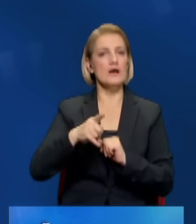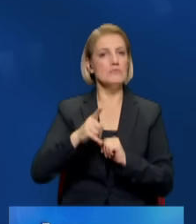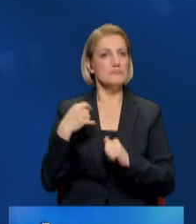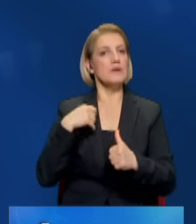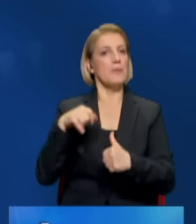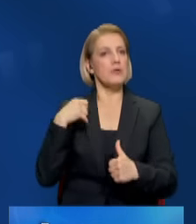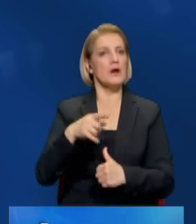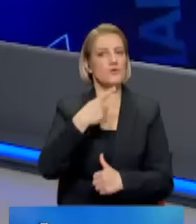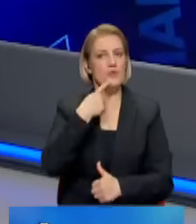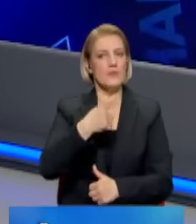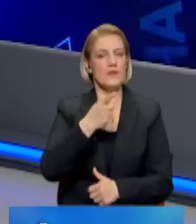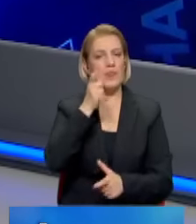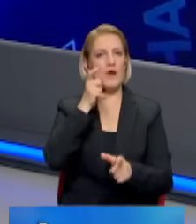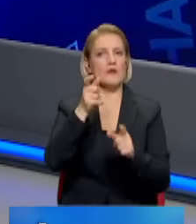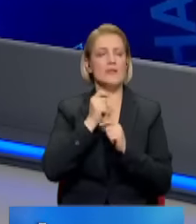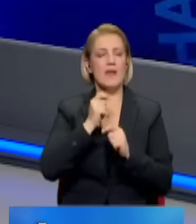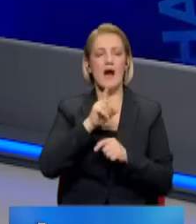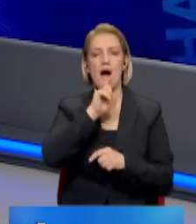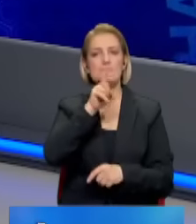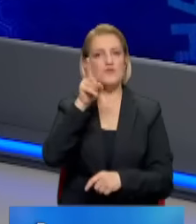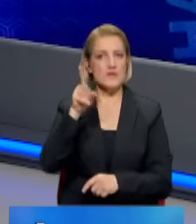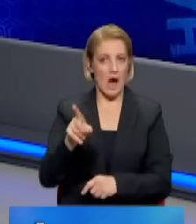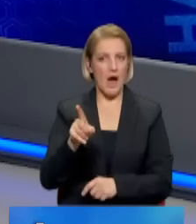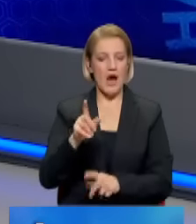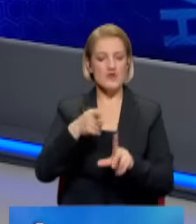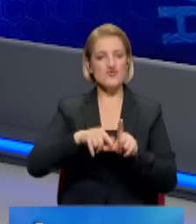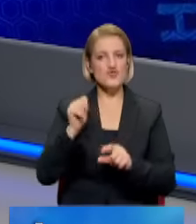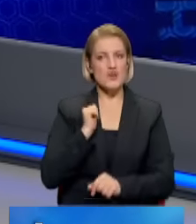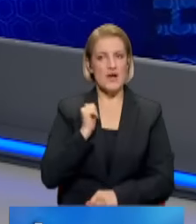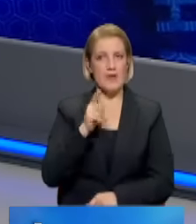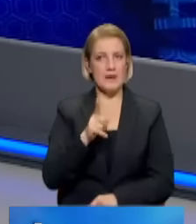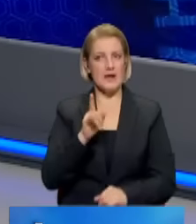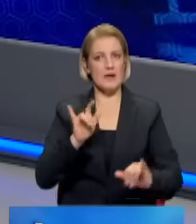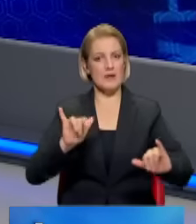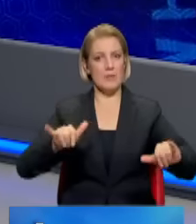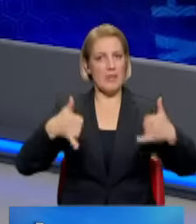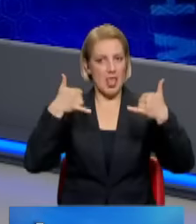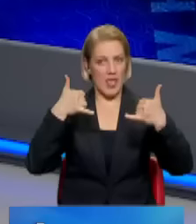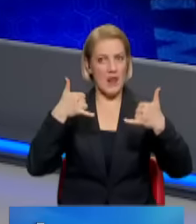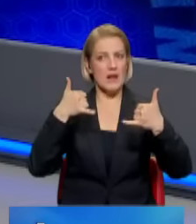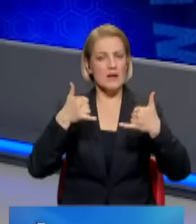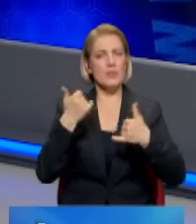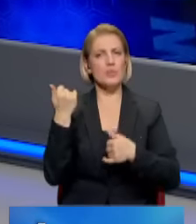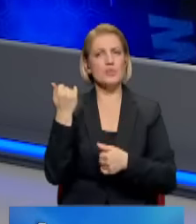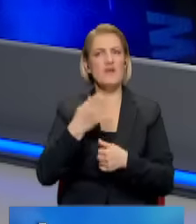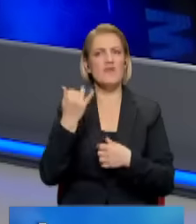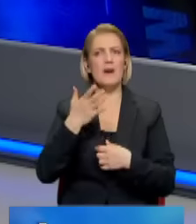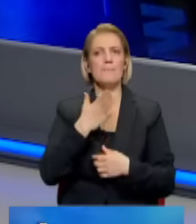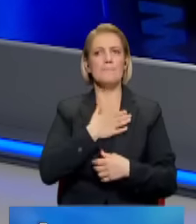diyor Gerçek Gündem. Ve amca Salim Güran jandarmayla konuşmasında defalarca